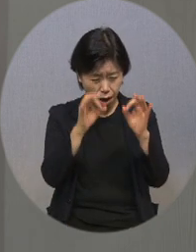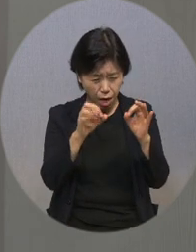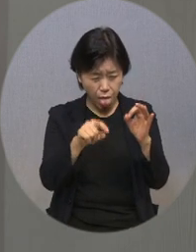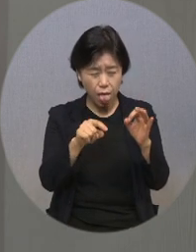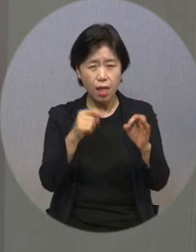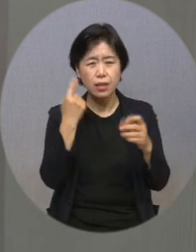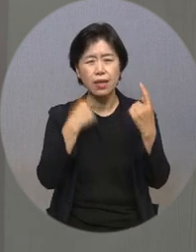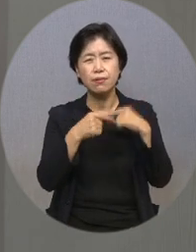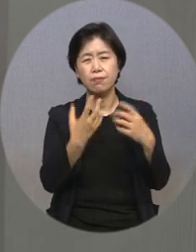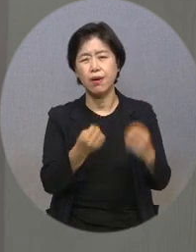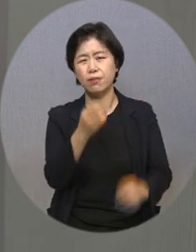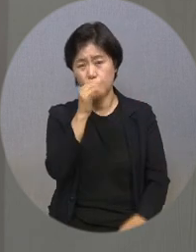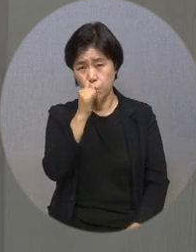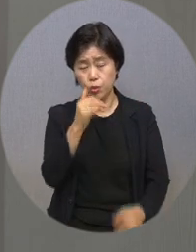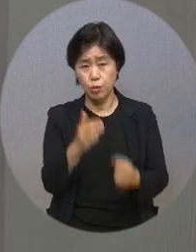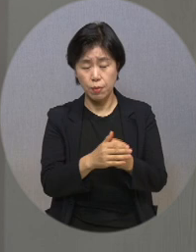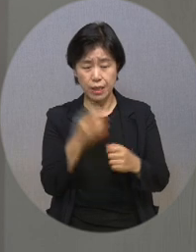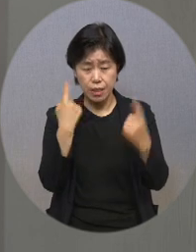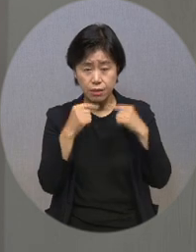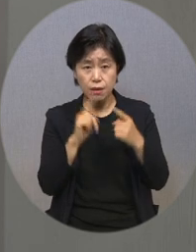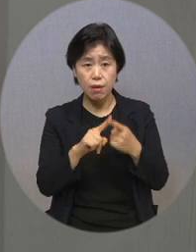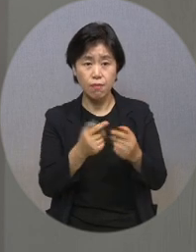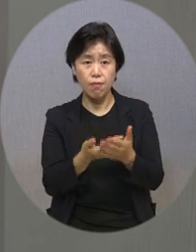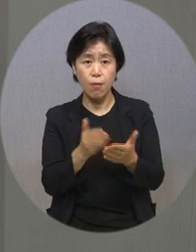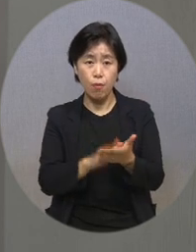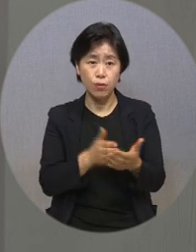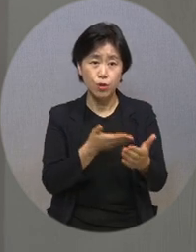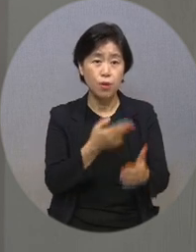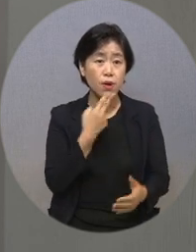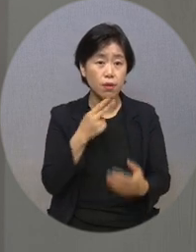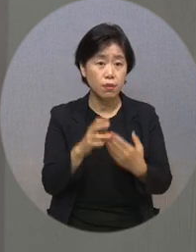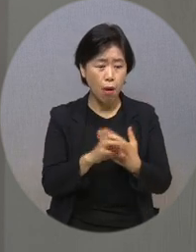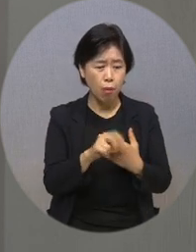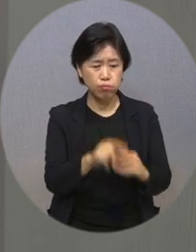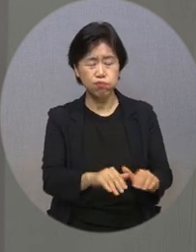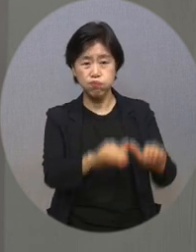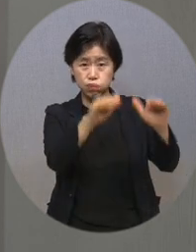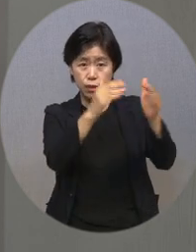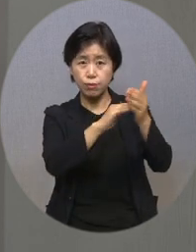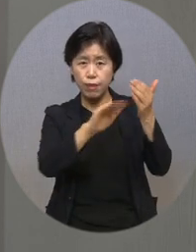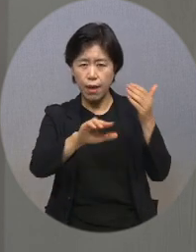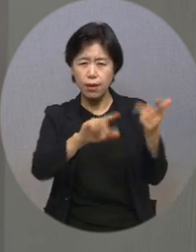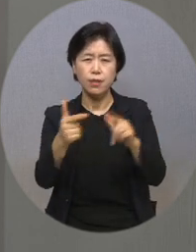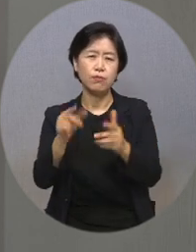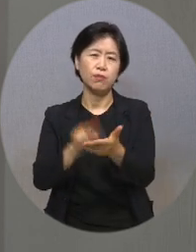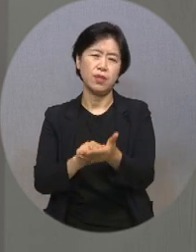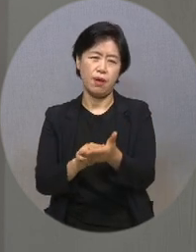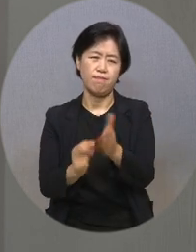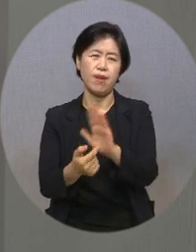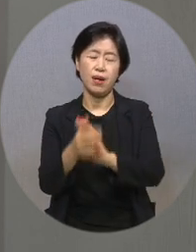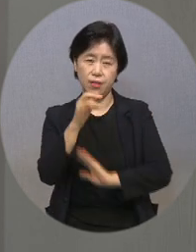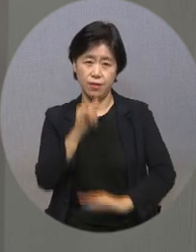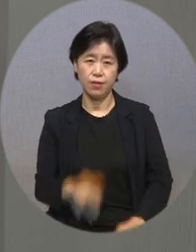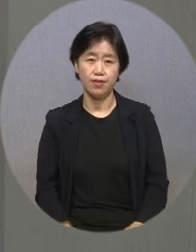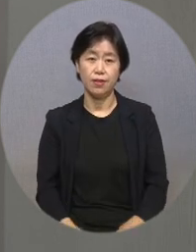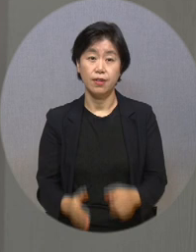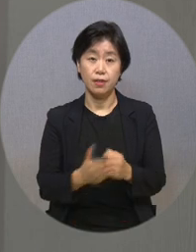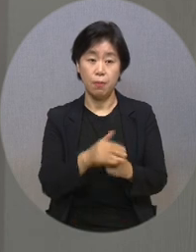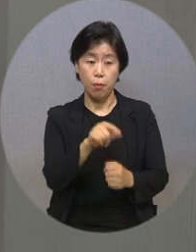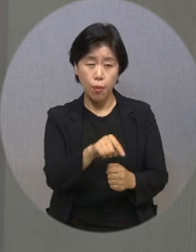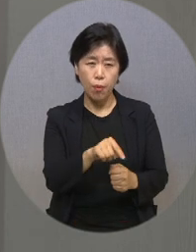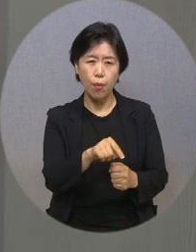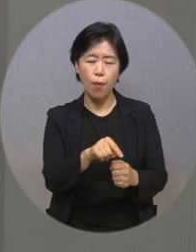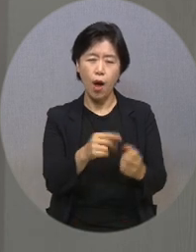상처를 제때 치유하지 않으면 성인이 돼서도 또 다른 문제점으로 나타나는 현상이 있더라고요. 그래서 네네. 이 아이들이 가진